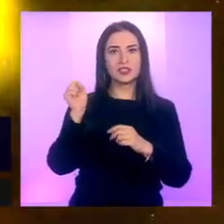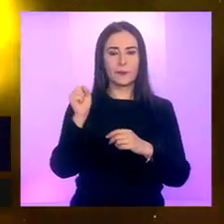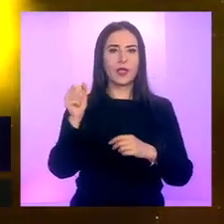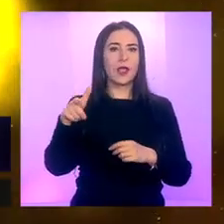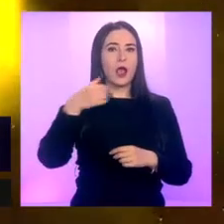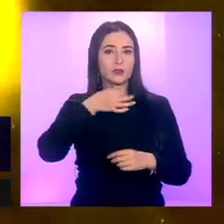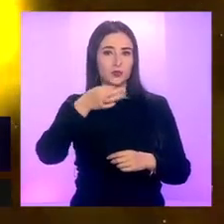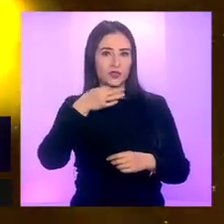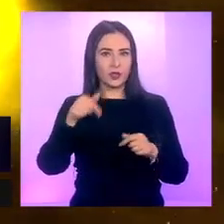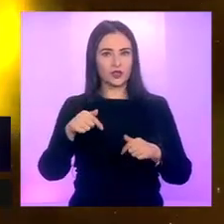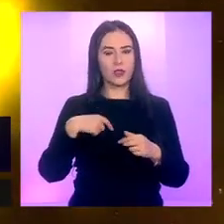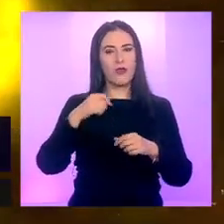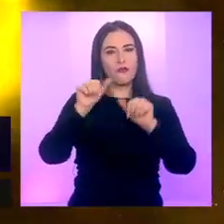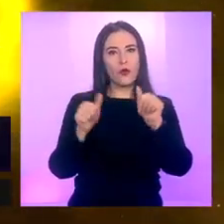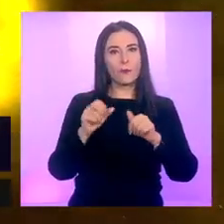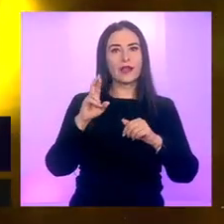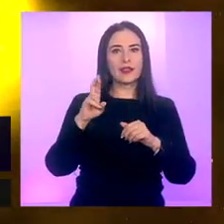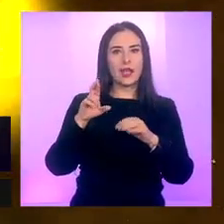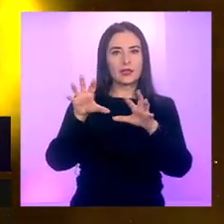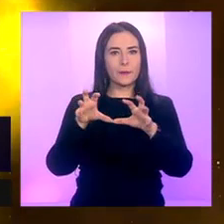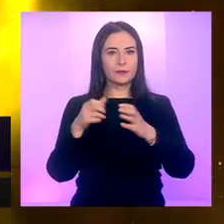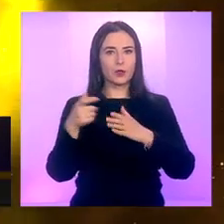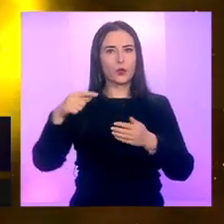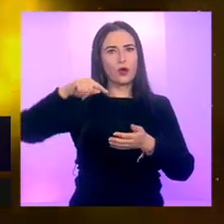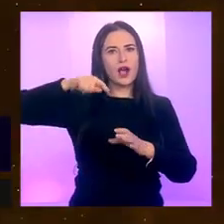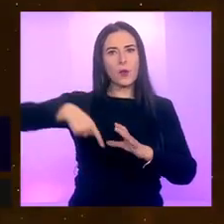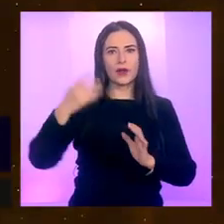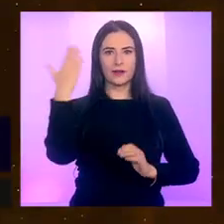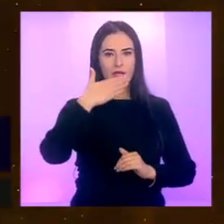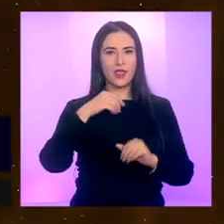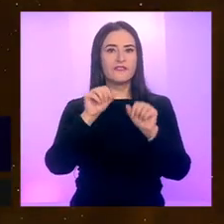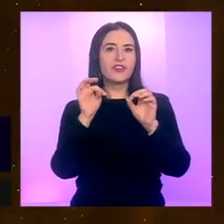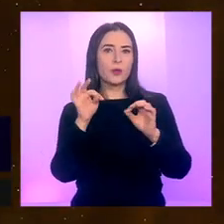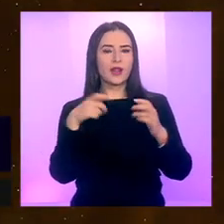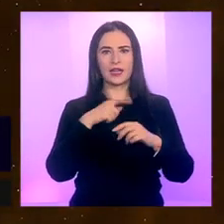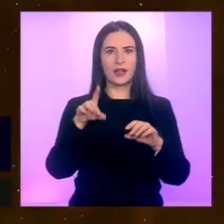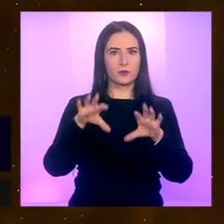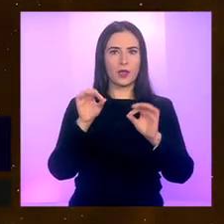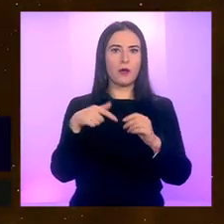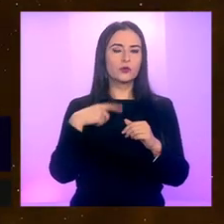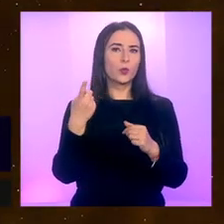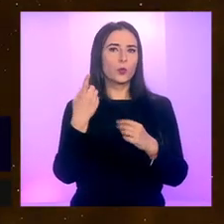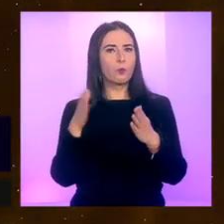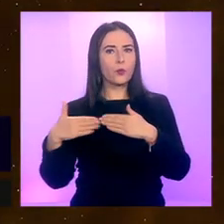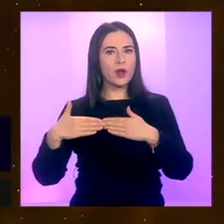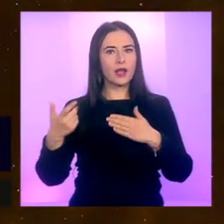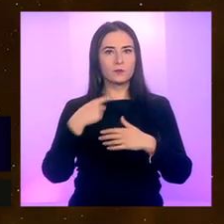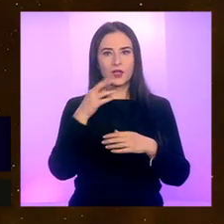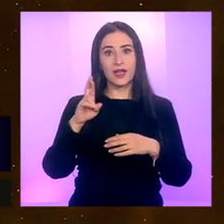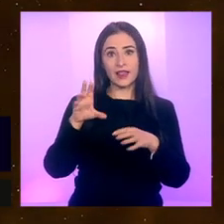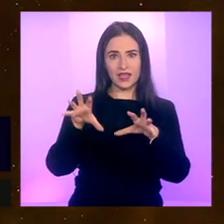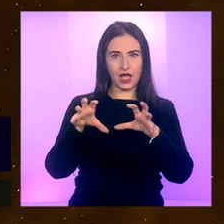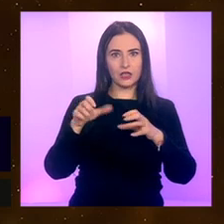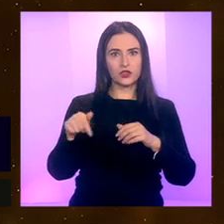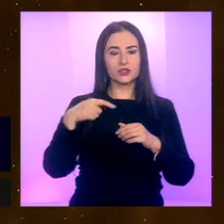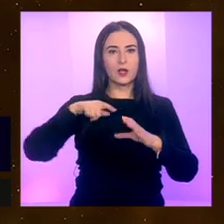de radiație emisă spontan de găurile negre, un fenomen nedemonstrat până acum, ce poartă chiar numele de radiația Hawking. Gaura neagră generată